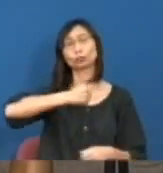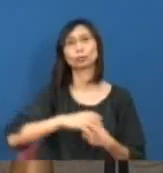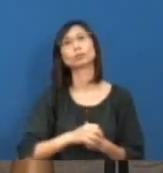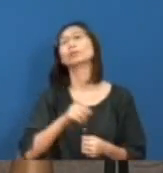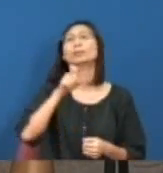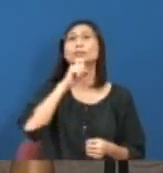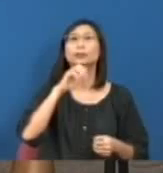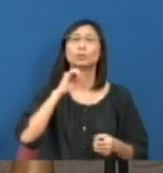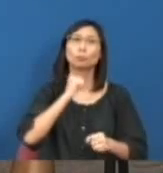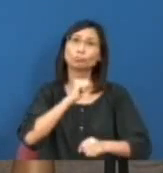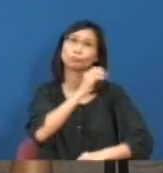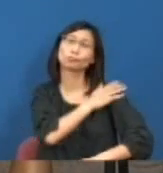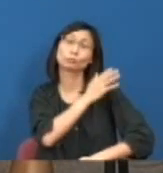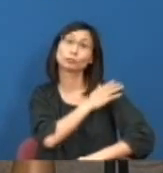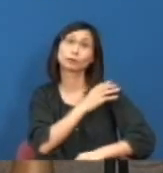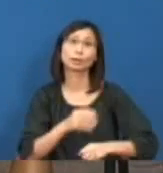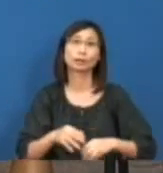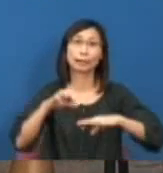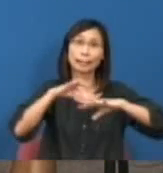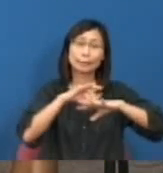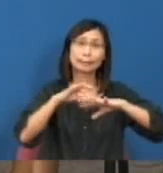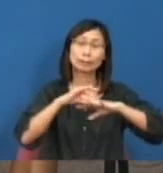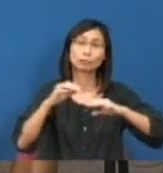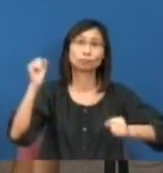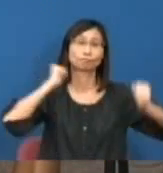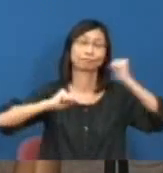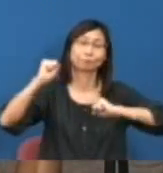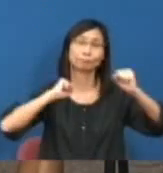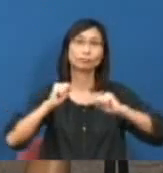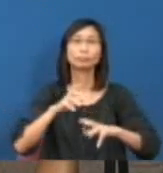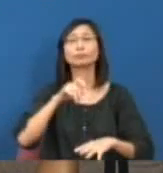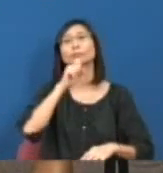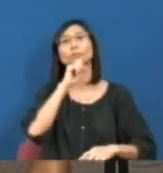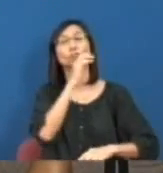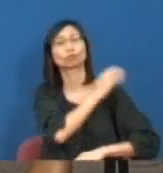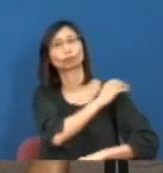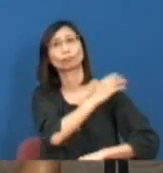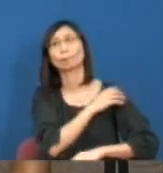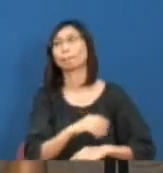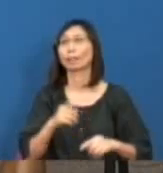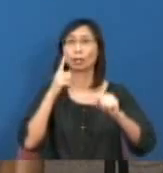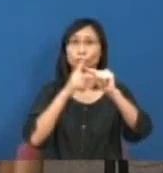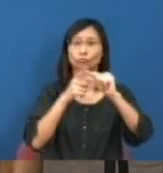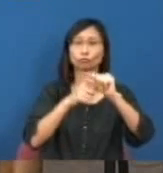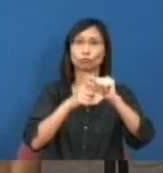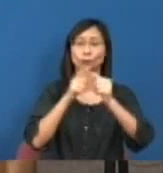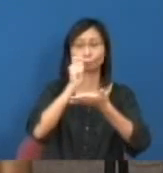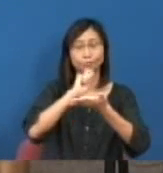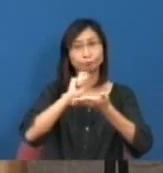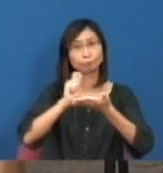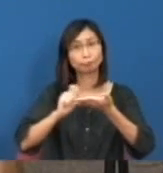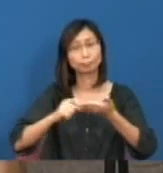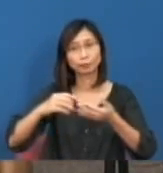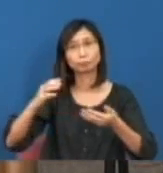有呢一、這個有搞金禧運動，有搞中文 中文合法化， 有搞反日運